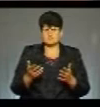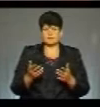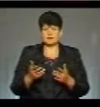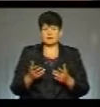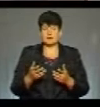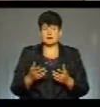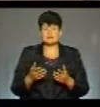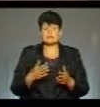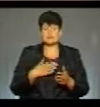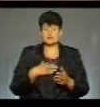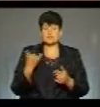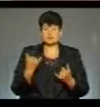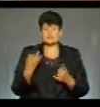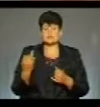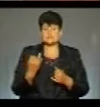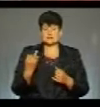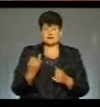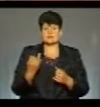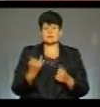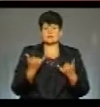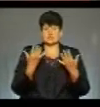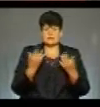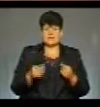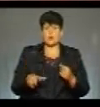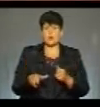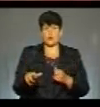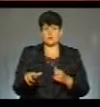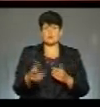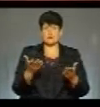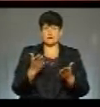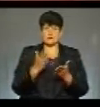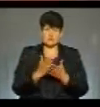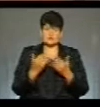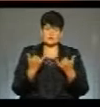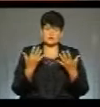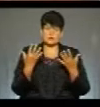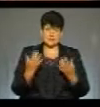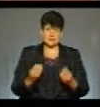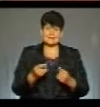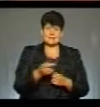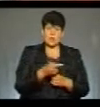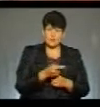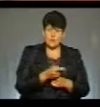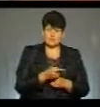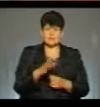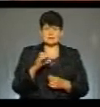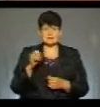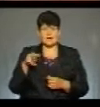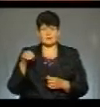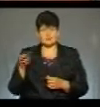сторонах. Розумієте? Нас сьогодні, на сьогоднішній день інтересує дорога, яка йде на сьогоднішній день з Тернополя,